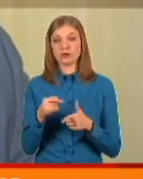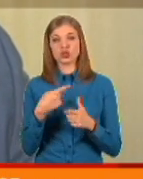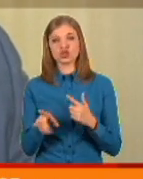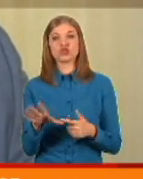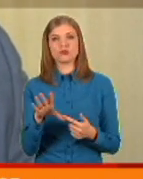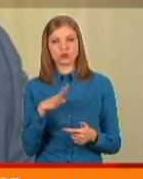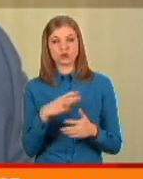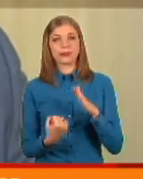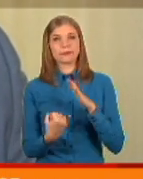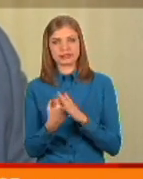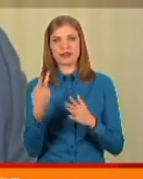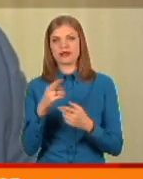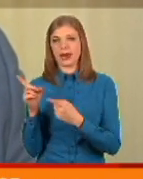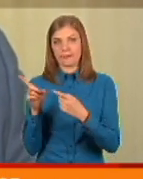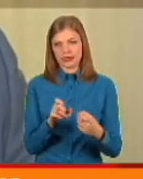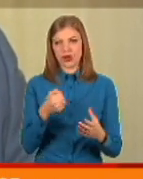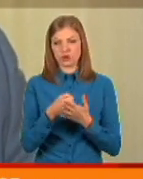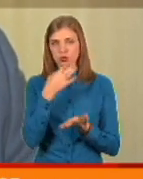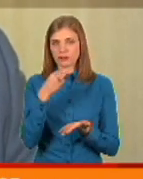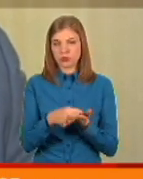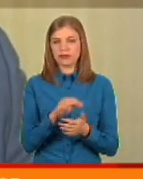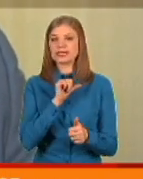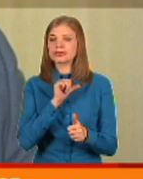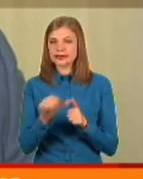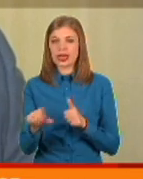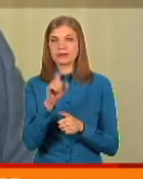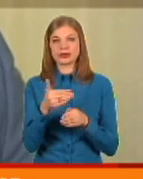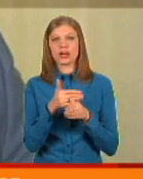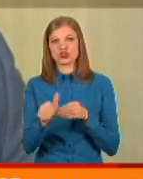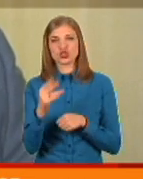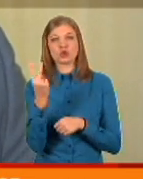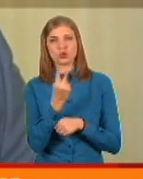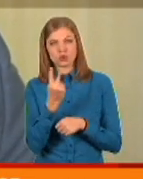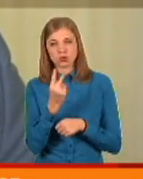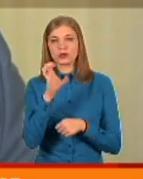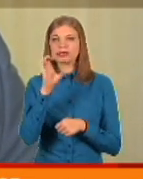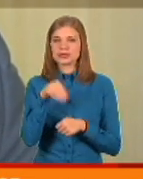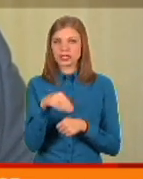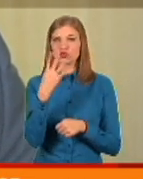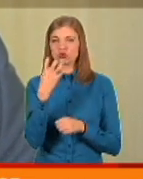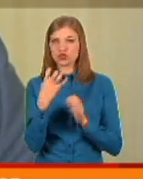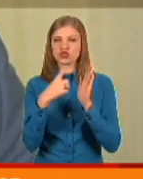було підстави для притягнення його до відповідальності саме за частиною 2 статті